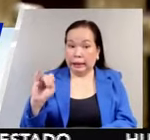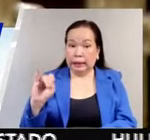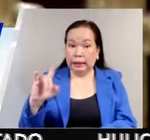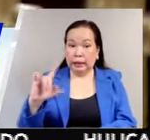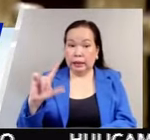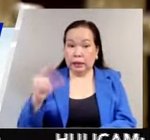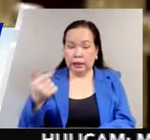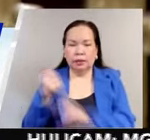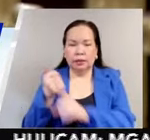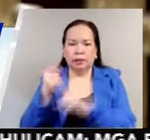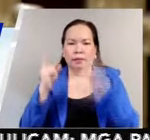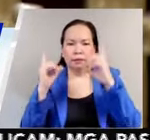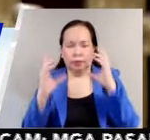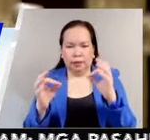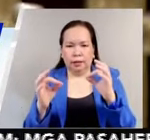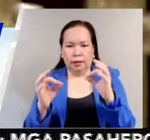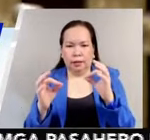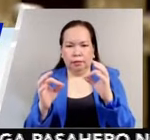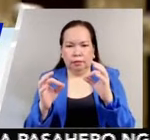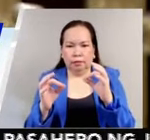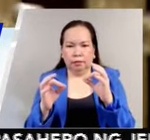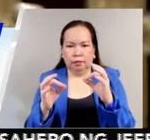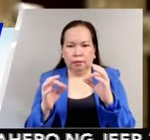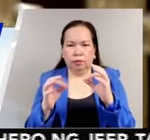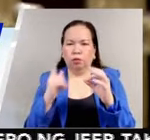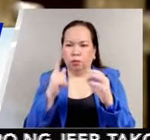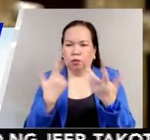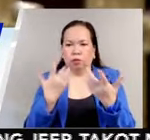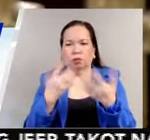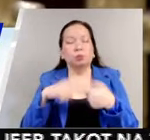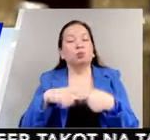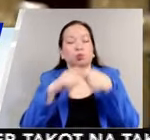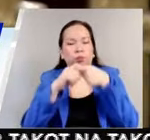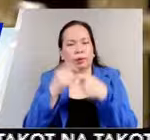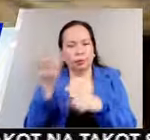decision of imposing a suspension.